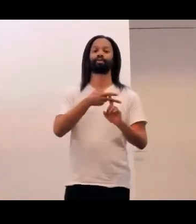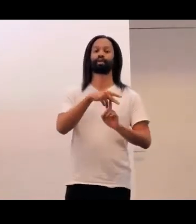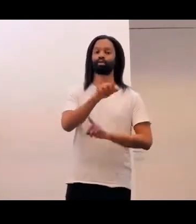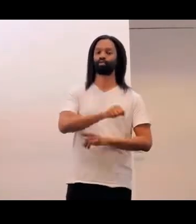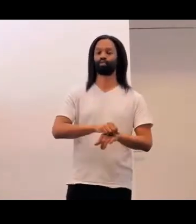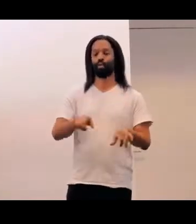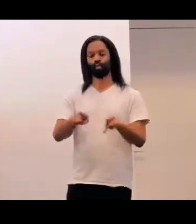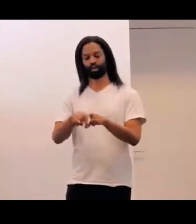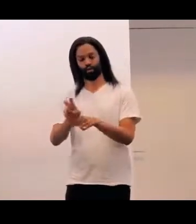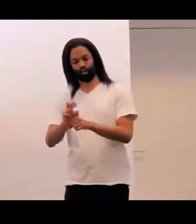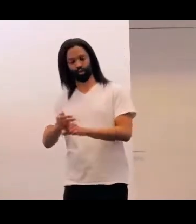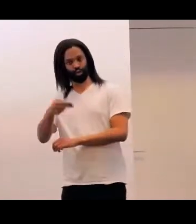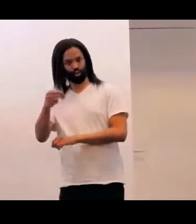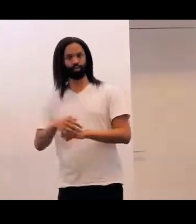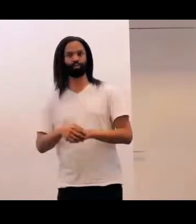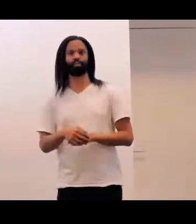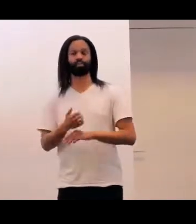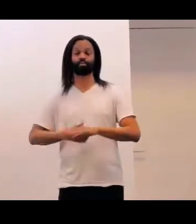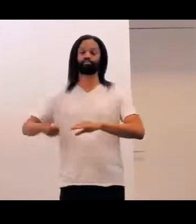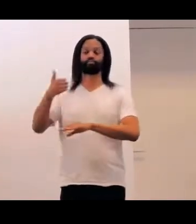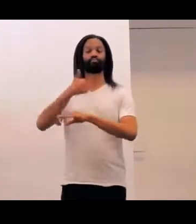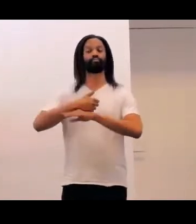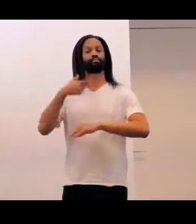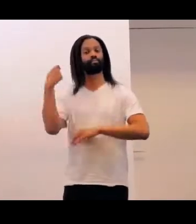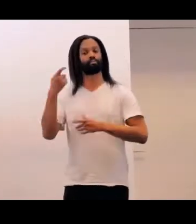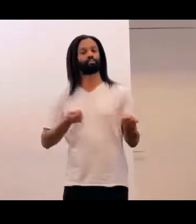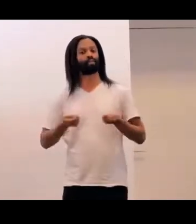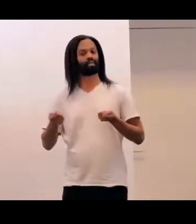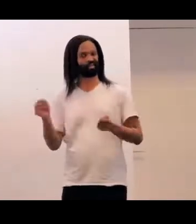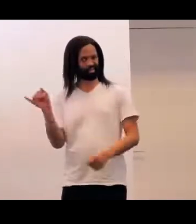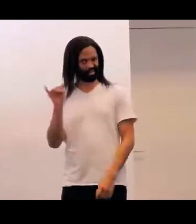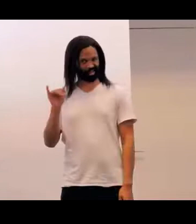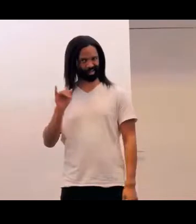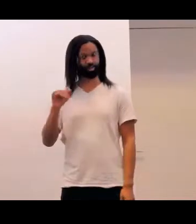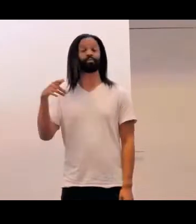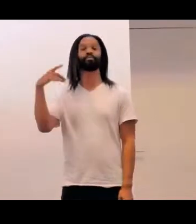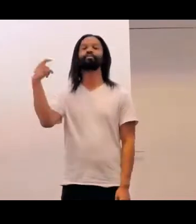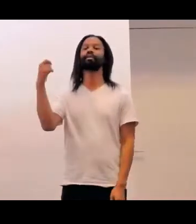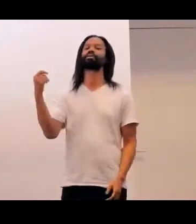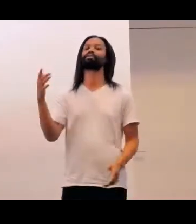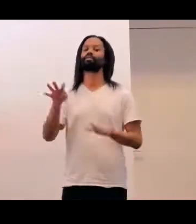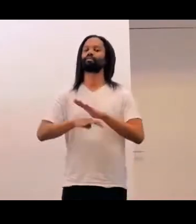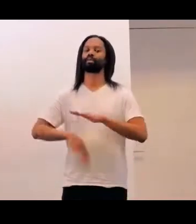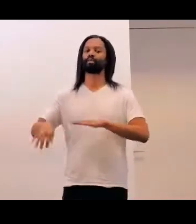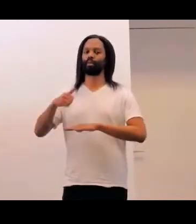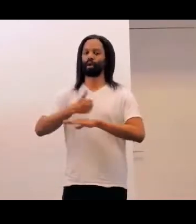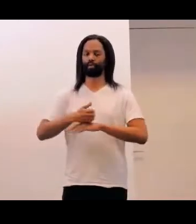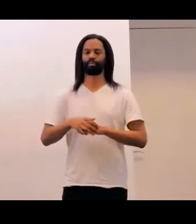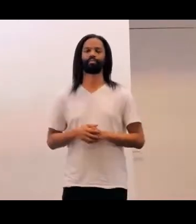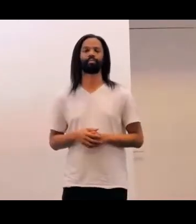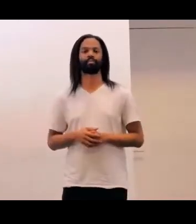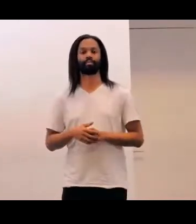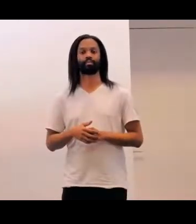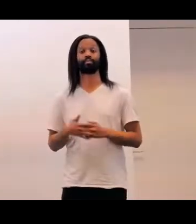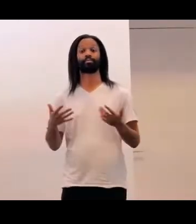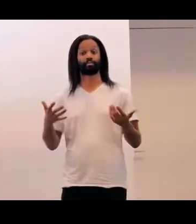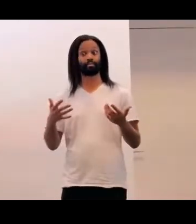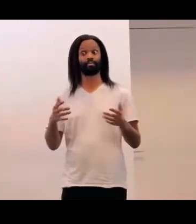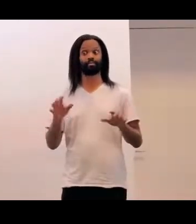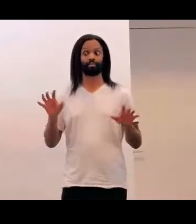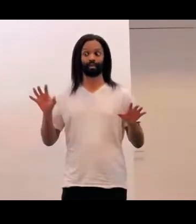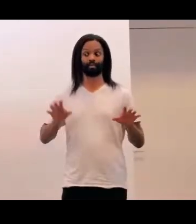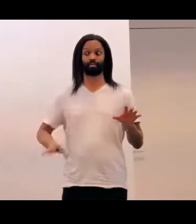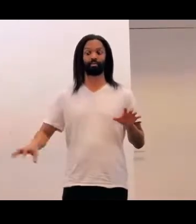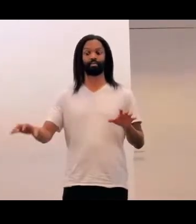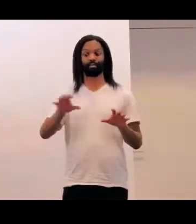La présidence en est assurée par le président du Grand Nancy. C'est une alliance inédite de territoires qui couvre